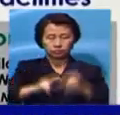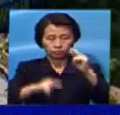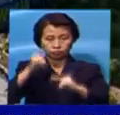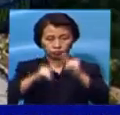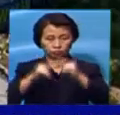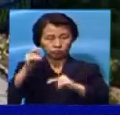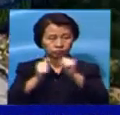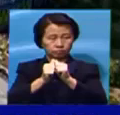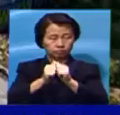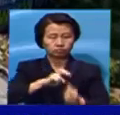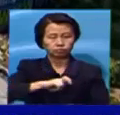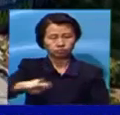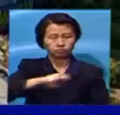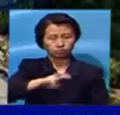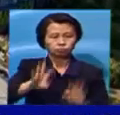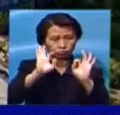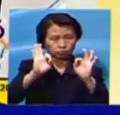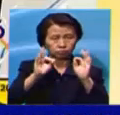dan